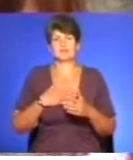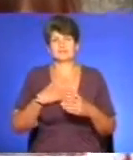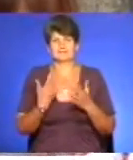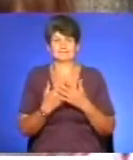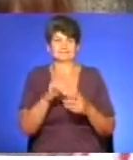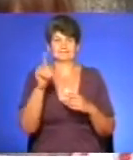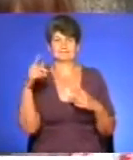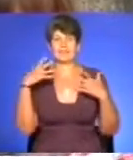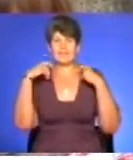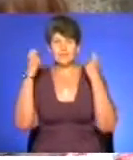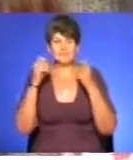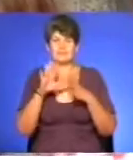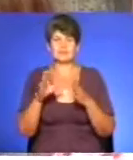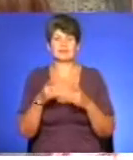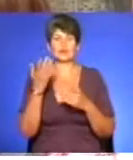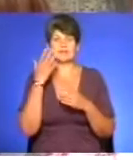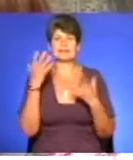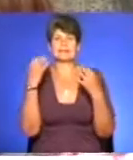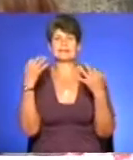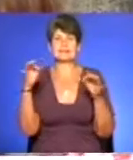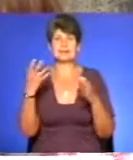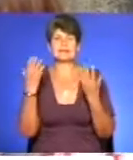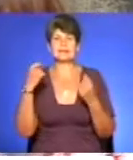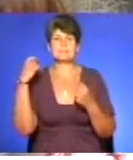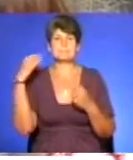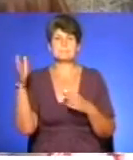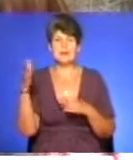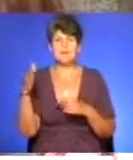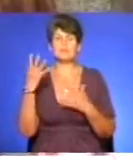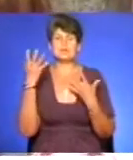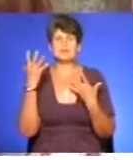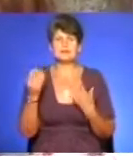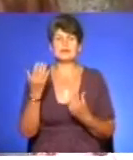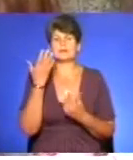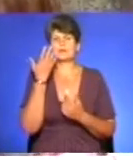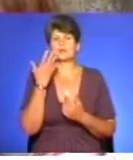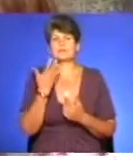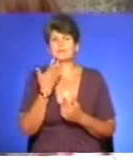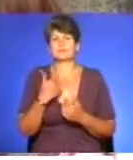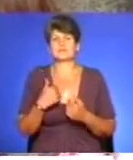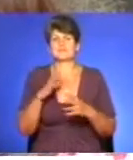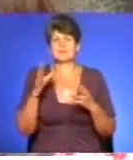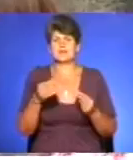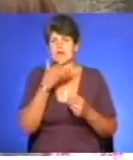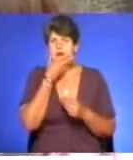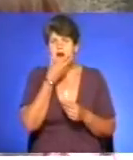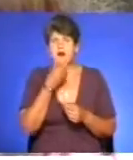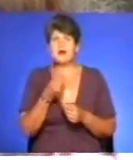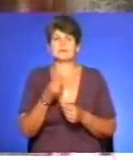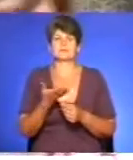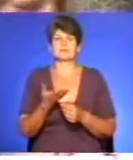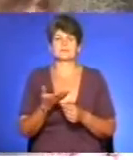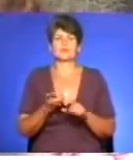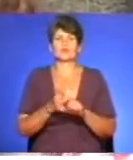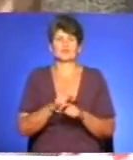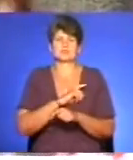здається, це не настільки, коли йде День незалежності, День прапора, день взагалі от такий мені, дуже всі гарні, дуже таке, ну просто